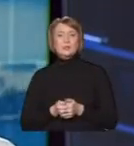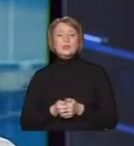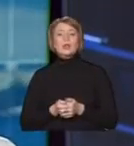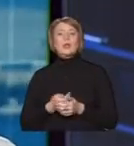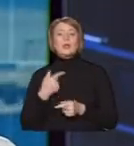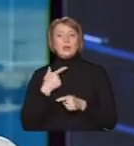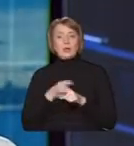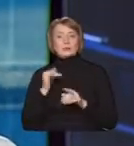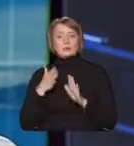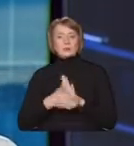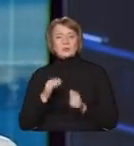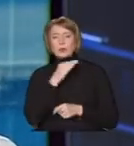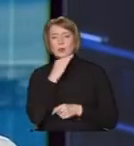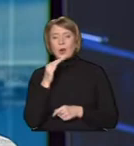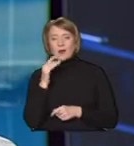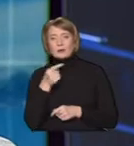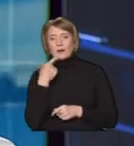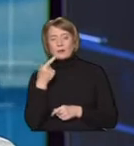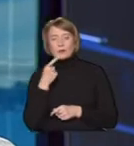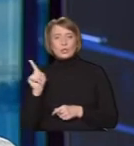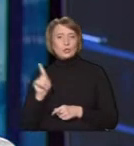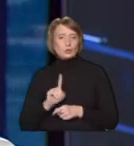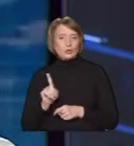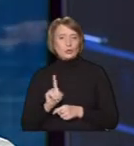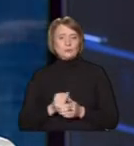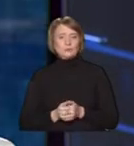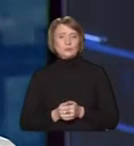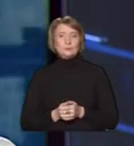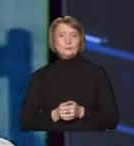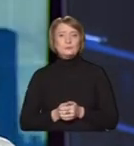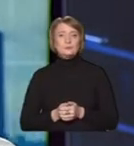розумію. Багато говорили, що